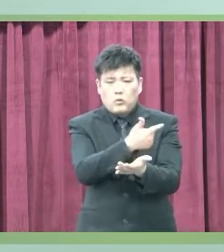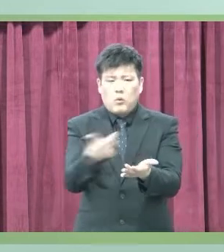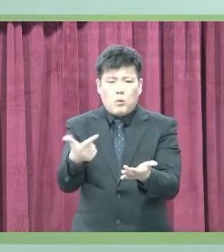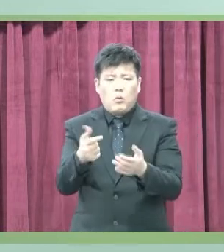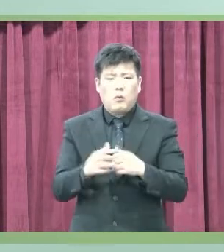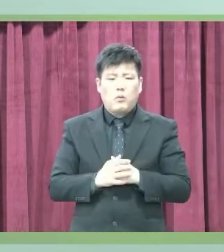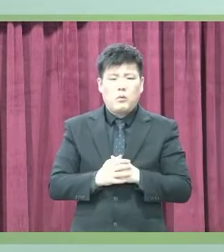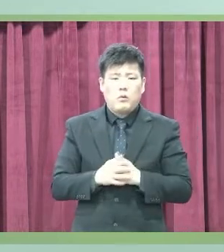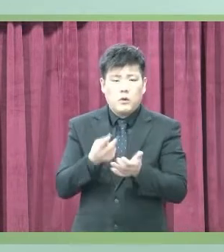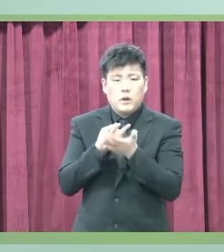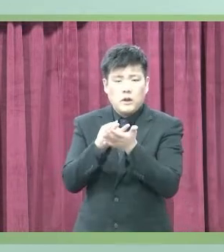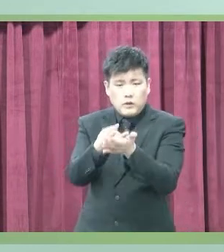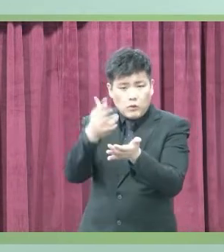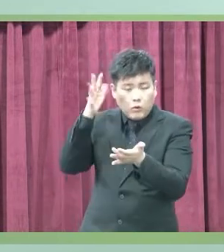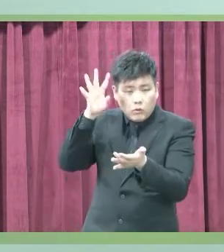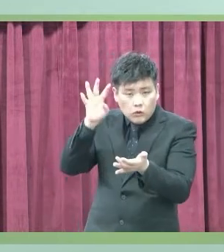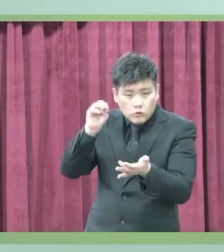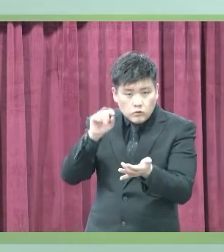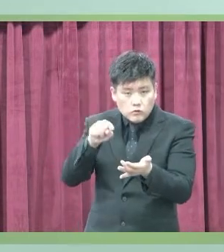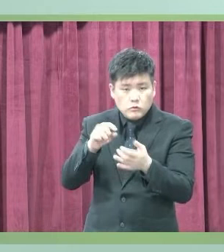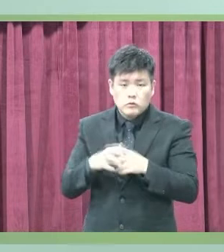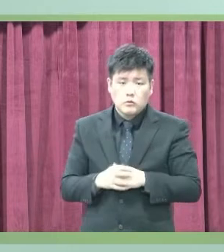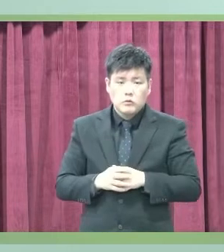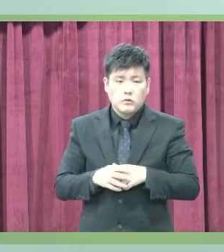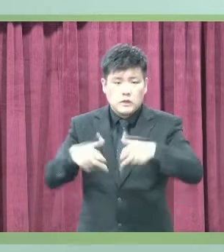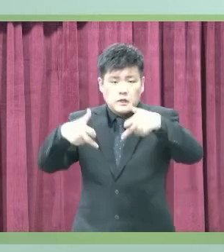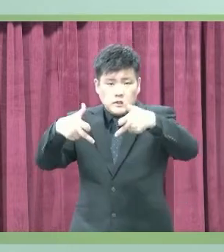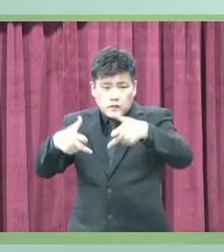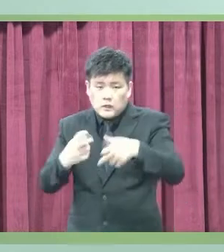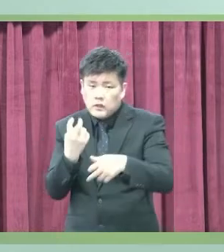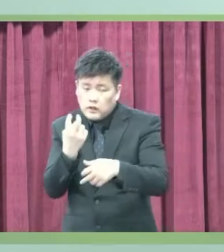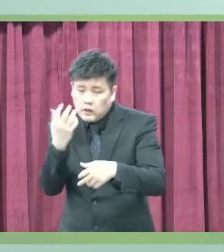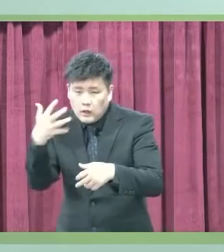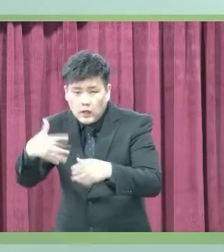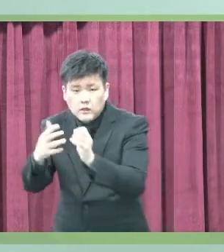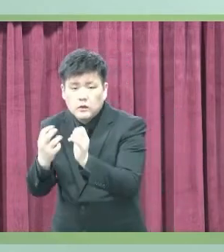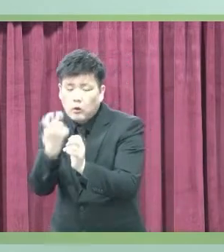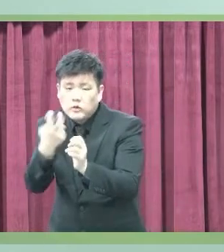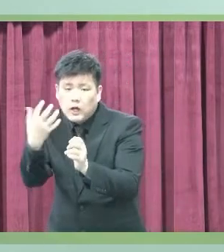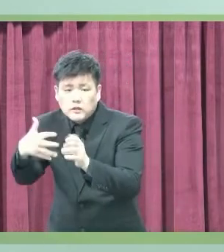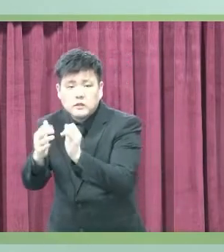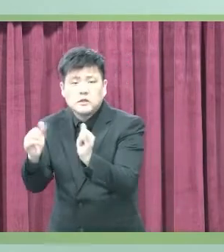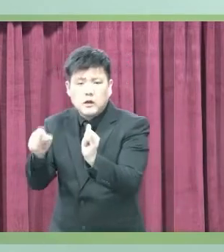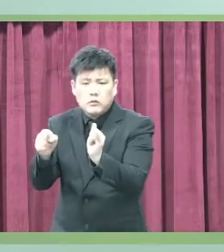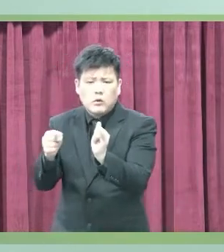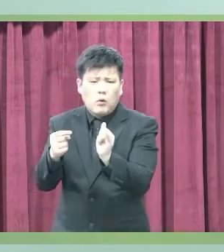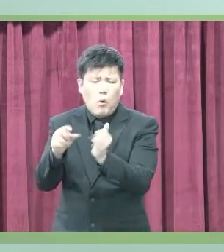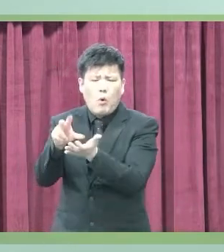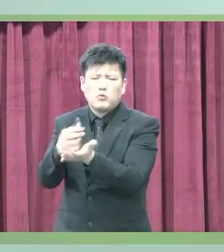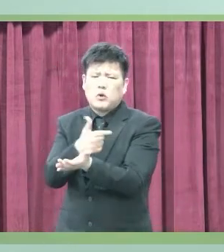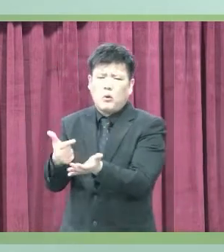입원 일수의 장애 정도별 차이도 검진 미수검자에서 크게 나타납니다. 반대로 약국 방문